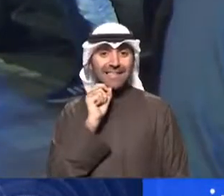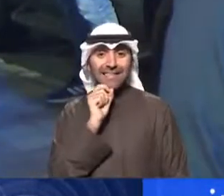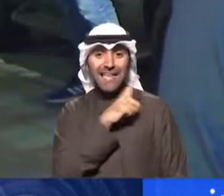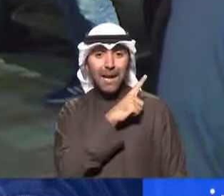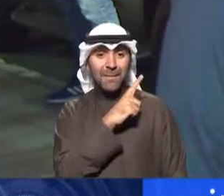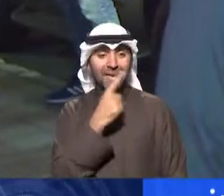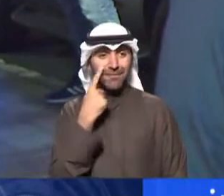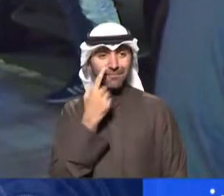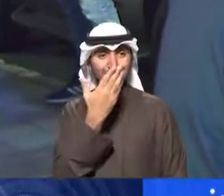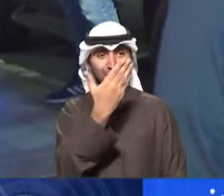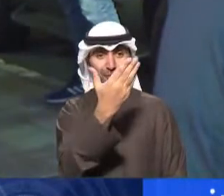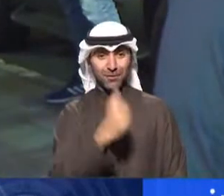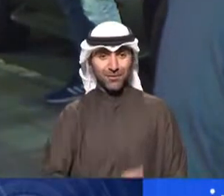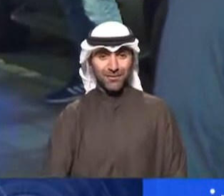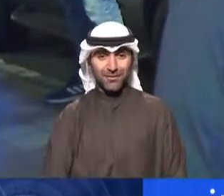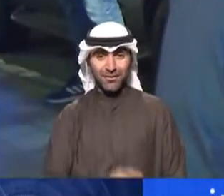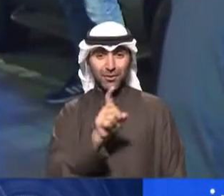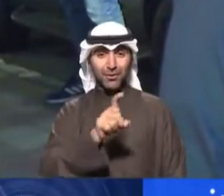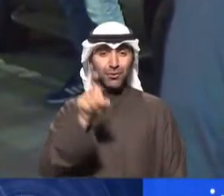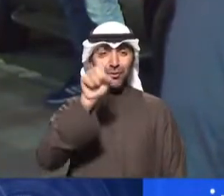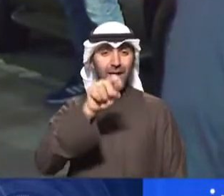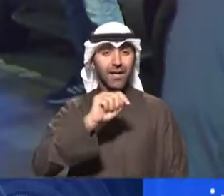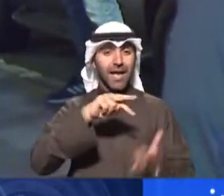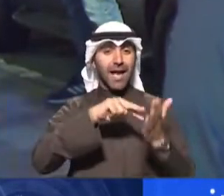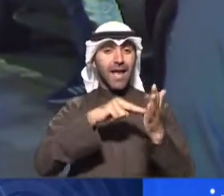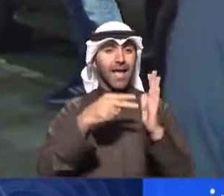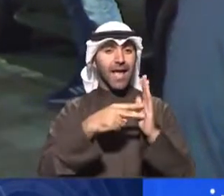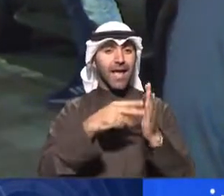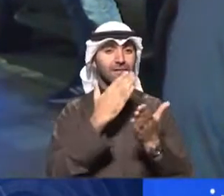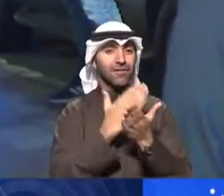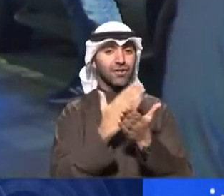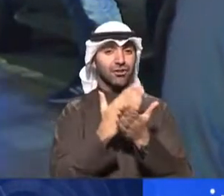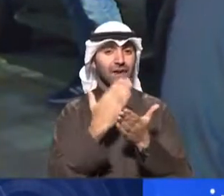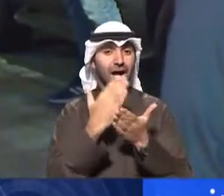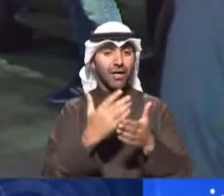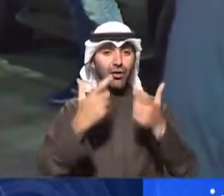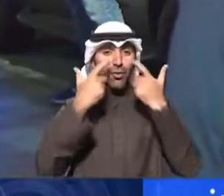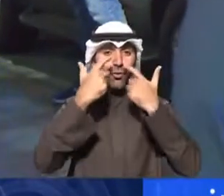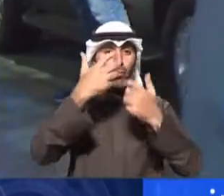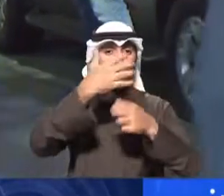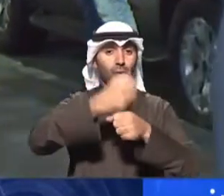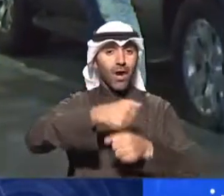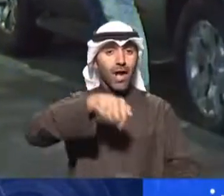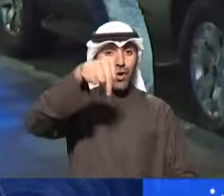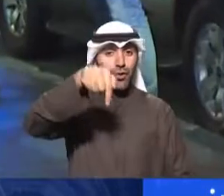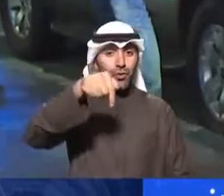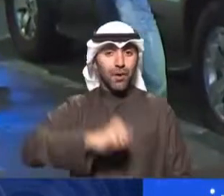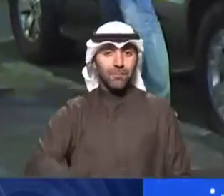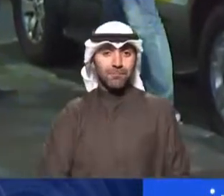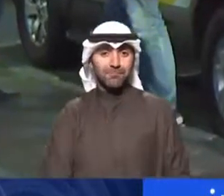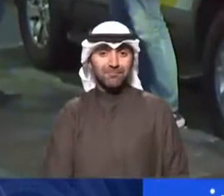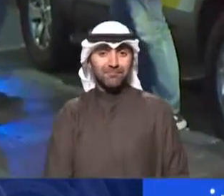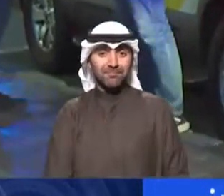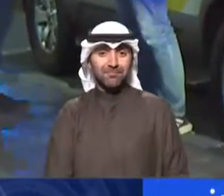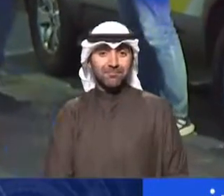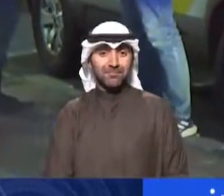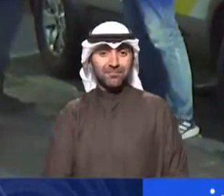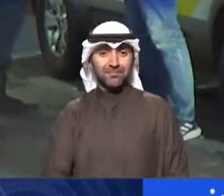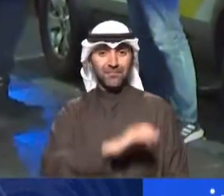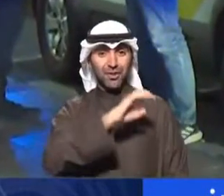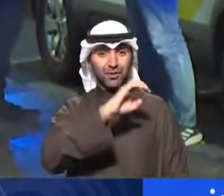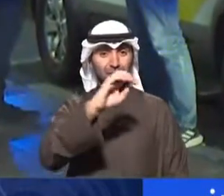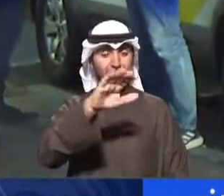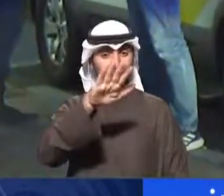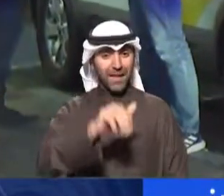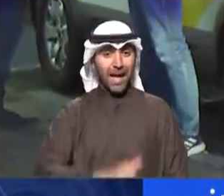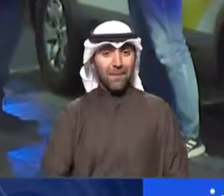ومناطق محافظة حولي. ماذا تقول في هذا الجانب وكيف كان المشهد؟ تم وضع خطة عمل من قبل